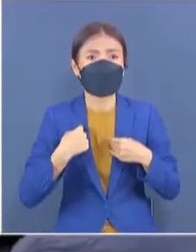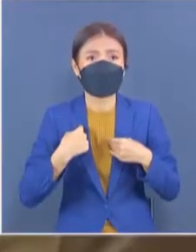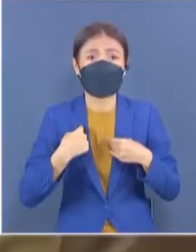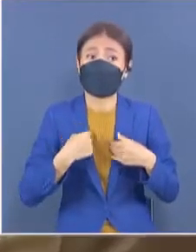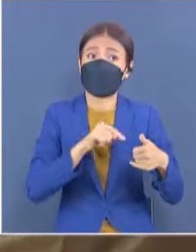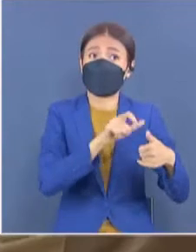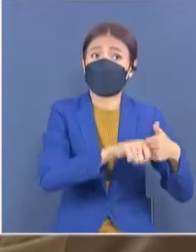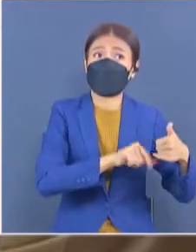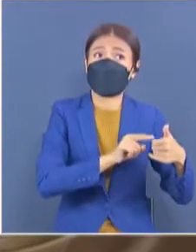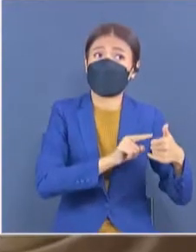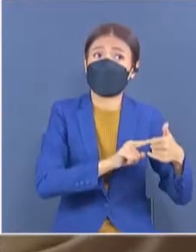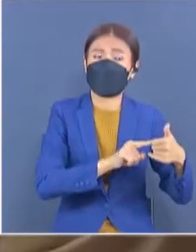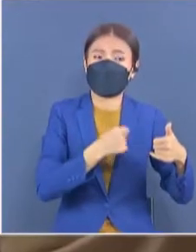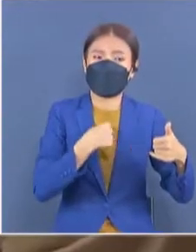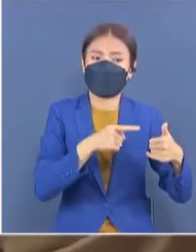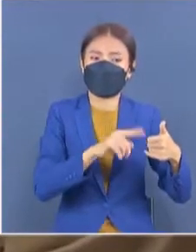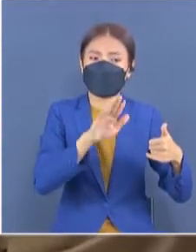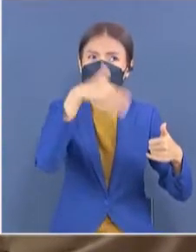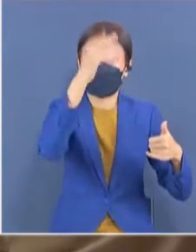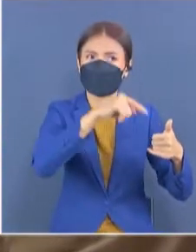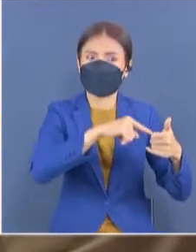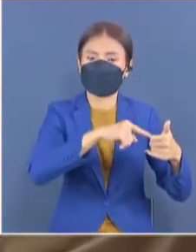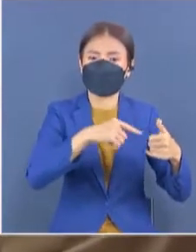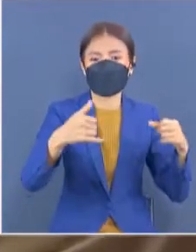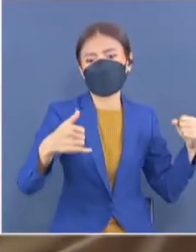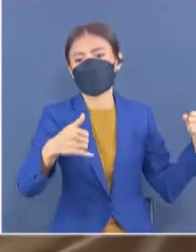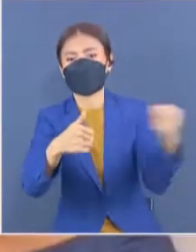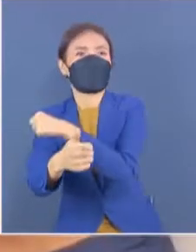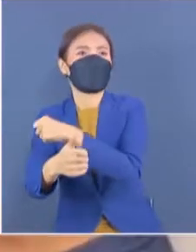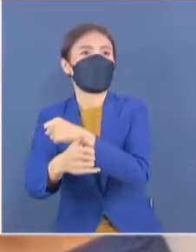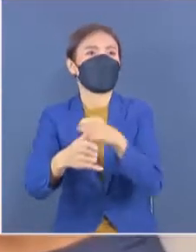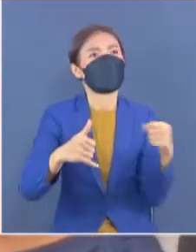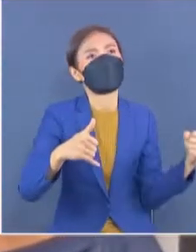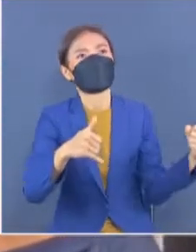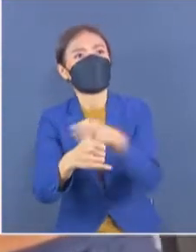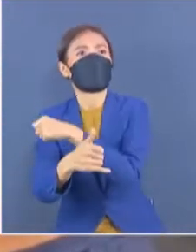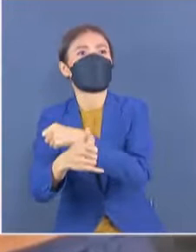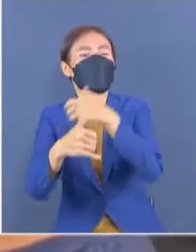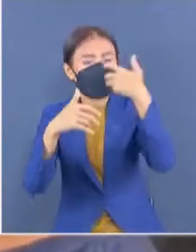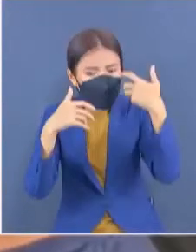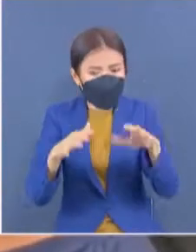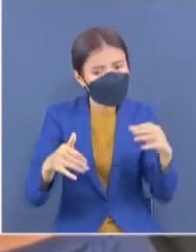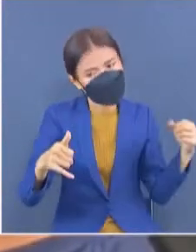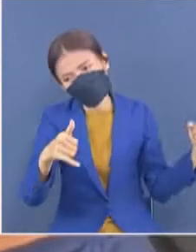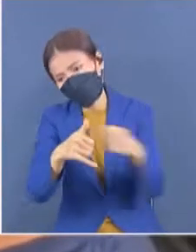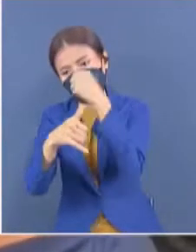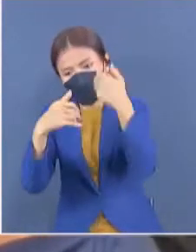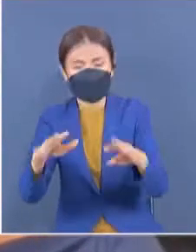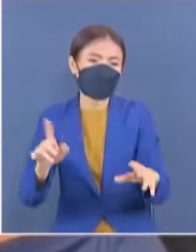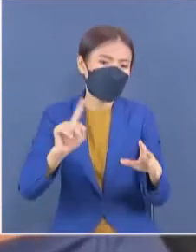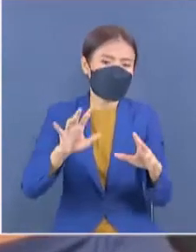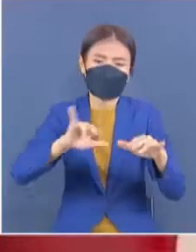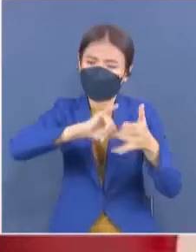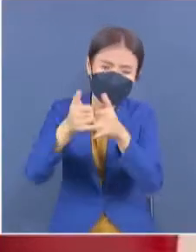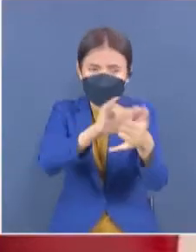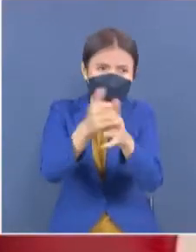ร้ายคู่กรณีด้วยการชกที่ใบหน้าแล้วหลังจากนั้นครับก็กลายเป็นการต่อสู้กันชุลมุนวุ่นวายเกิดขึ้นครับ